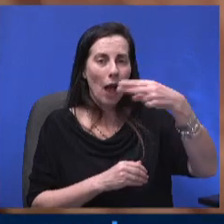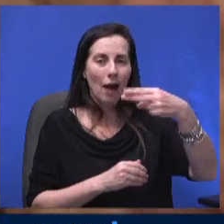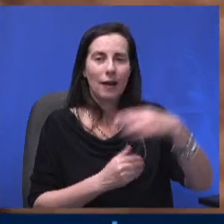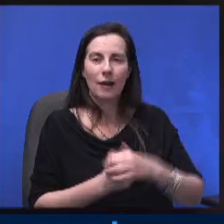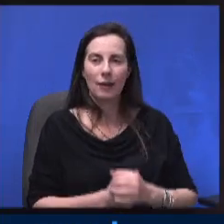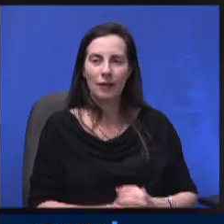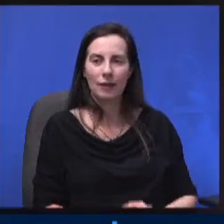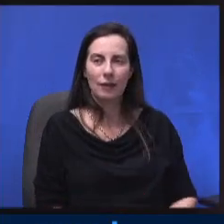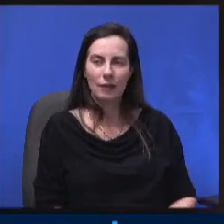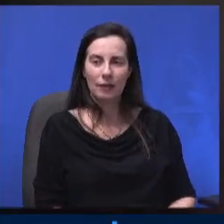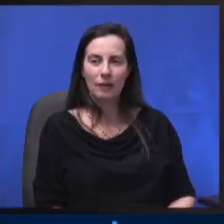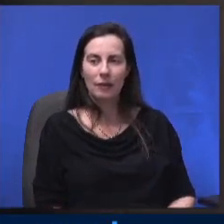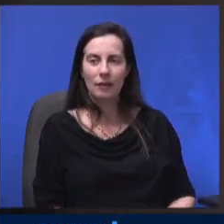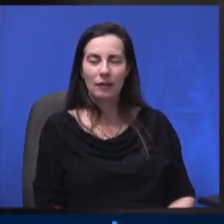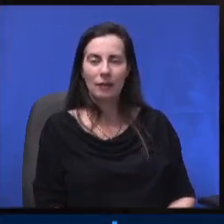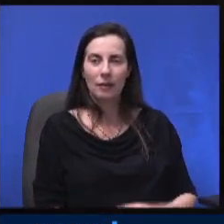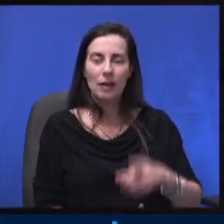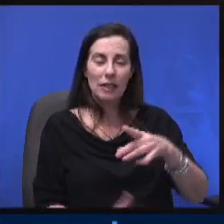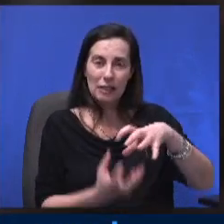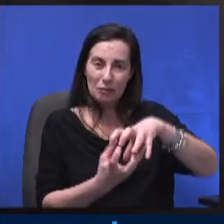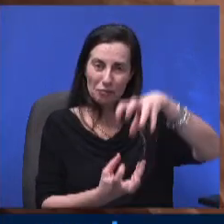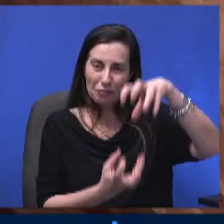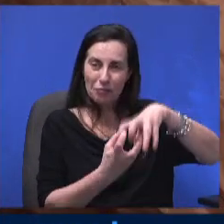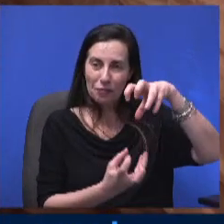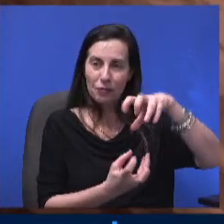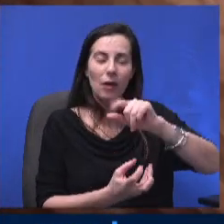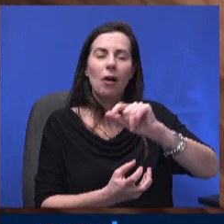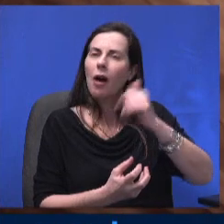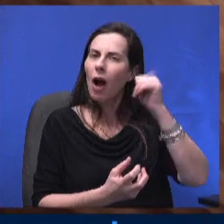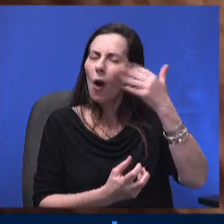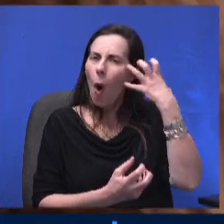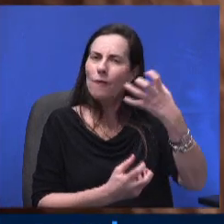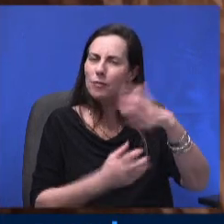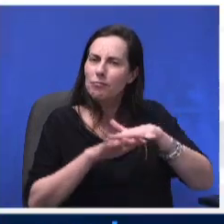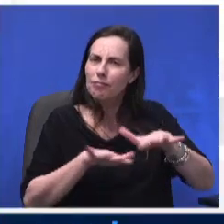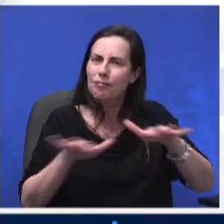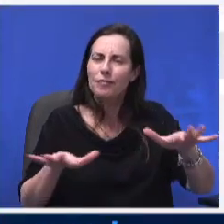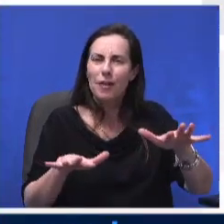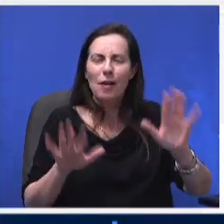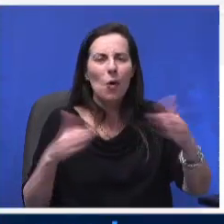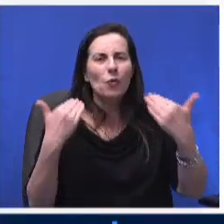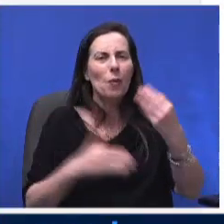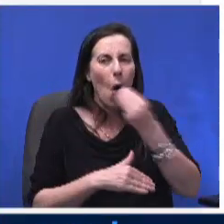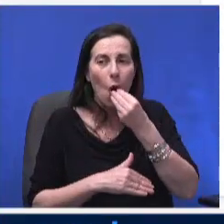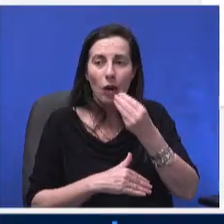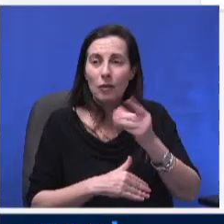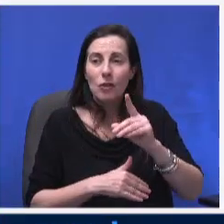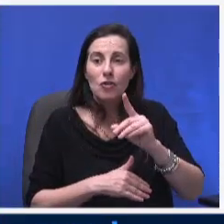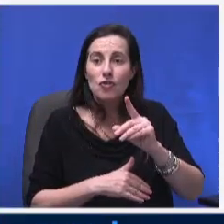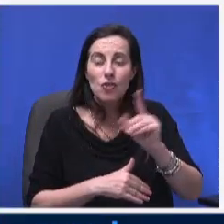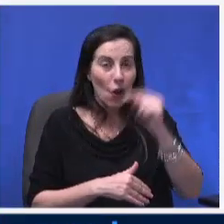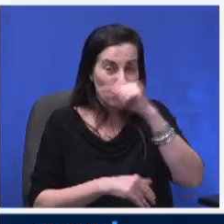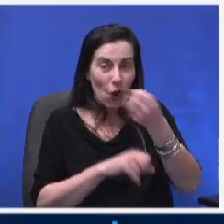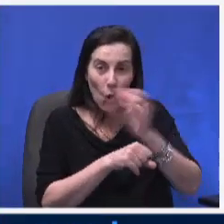קבלו את המחמיצים והמציסים, שוחרי הטרנד העכשווי בתחום הקולינריה, שלא החמיצו את תקופת הקורונה ואפילו ניצלו